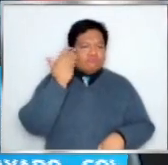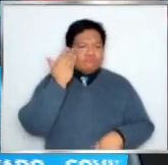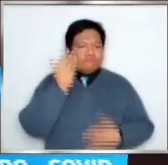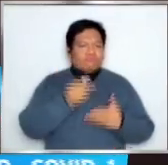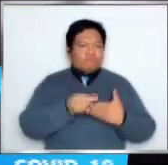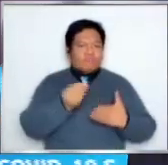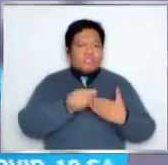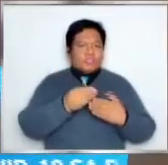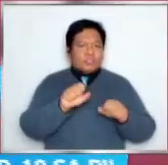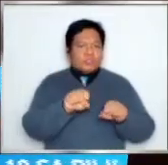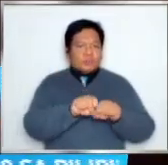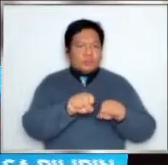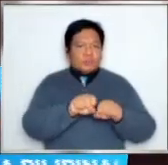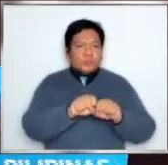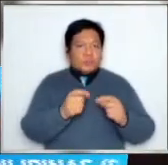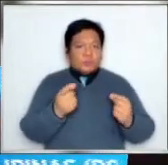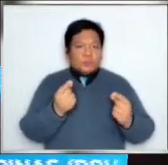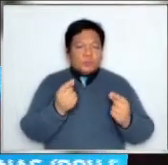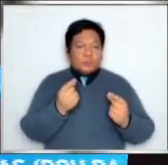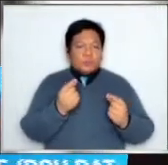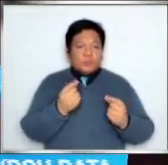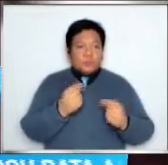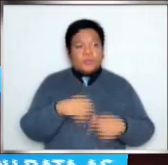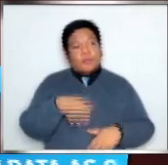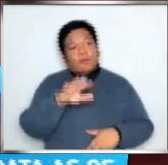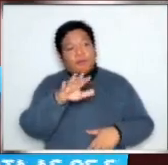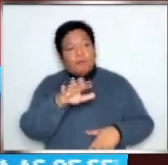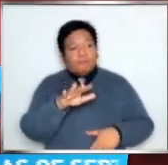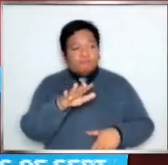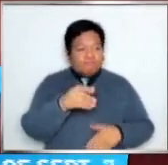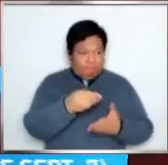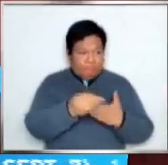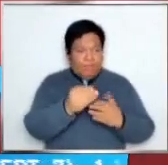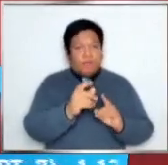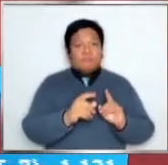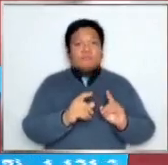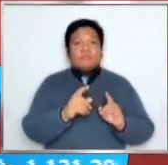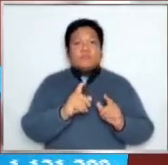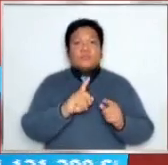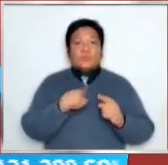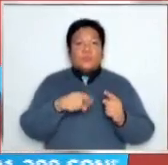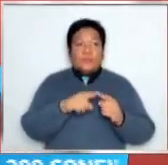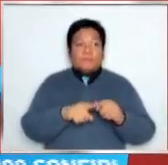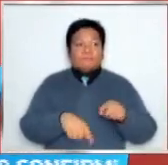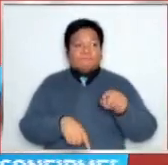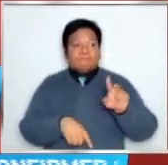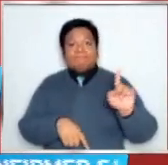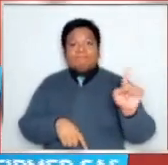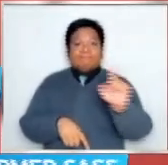estilo daanan kaya, hanggang sa pag-eskapo.